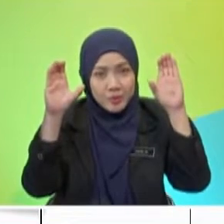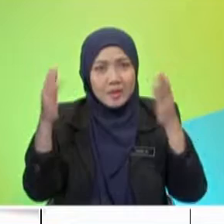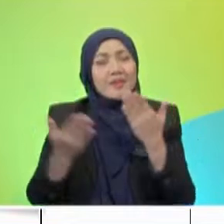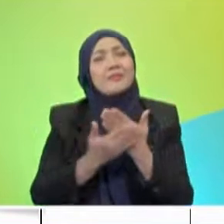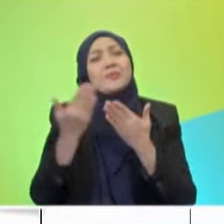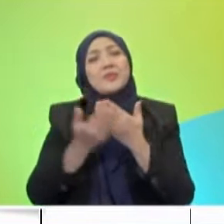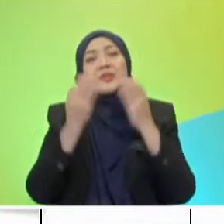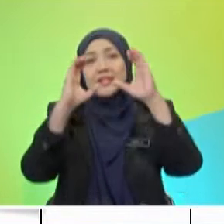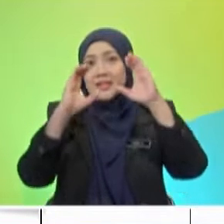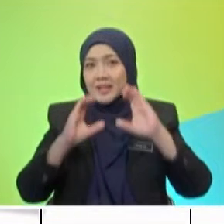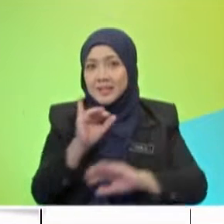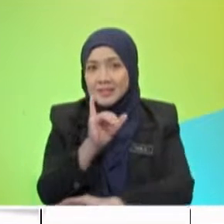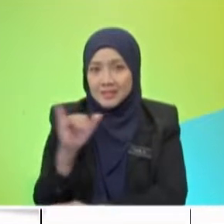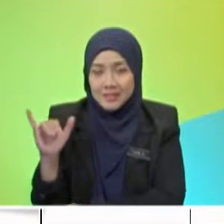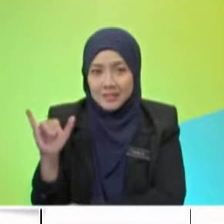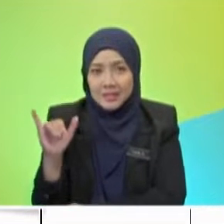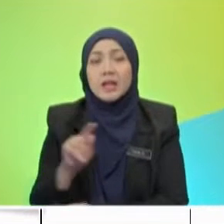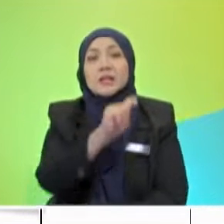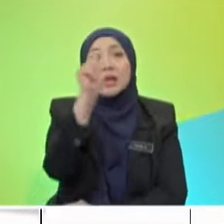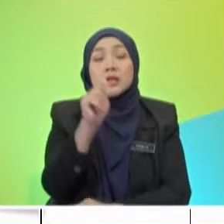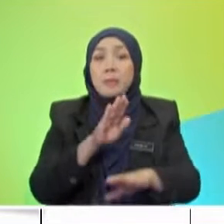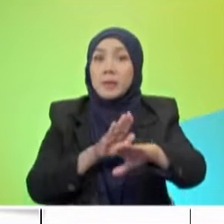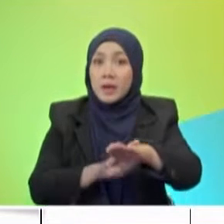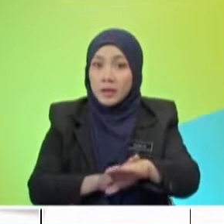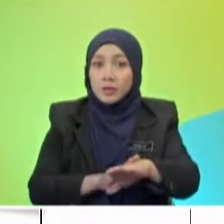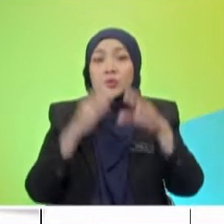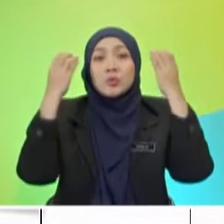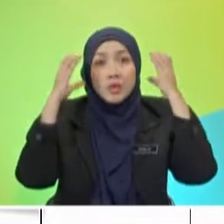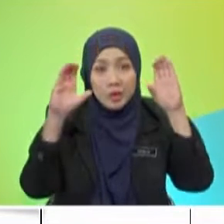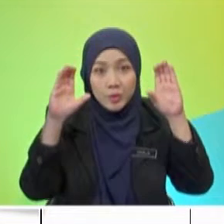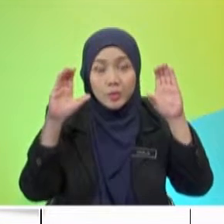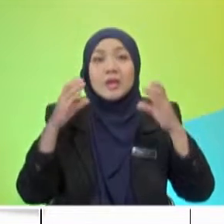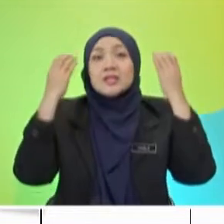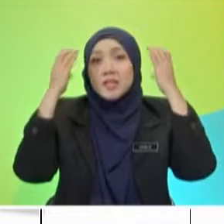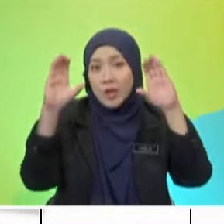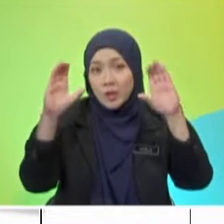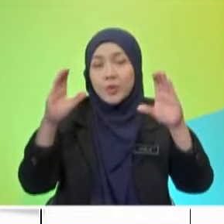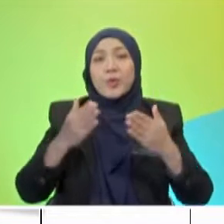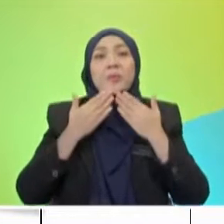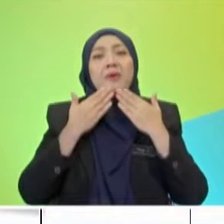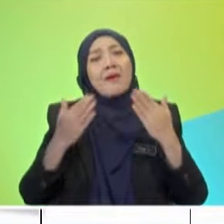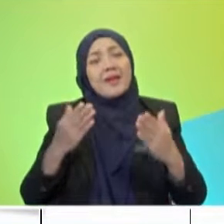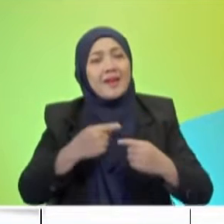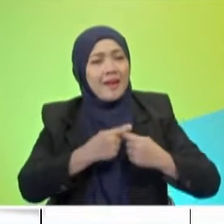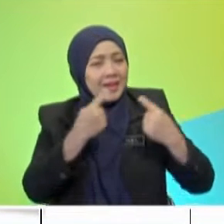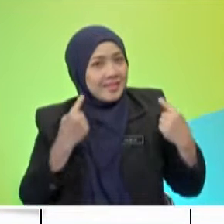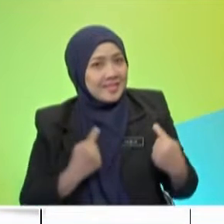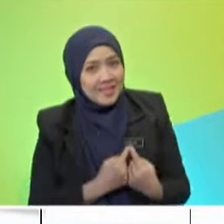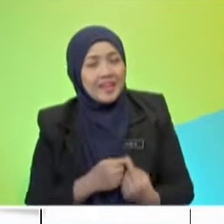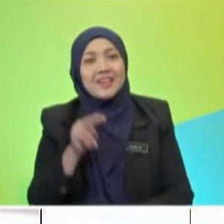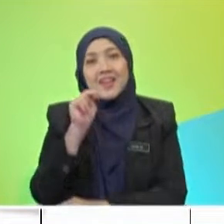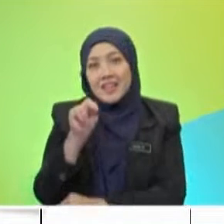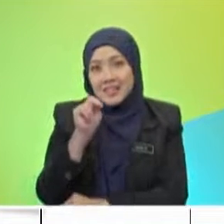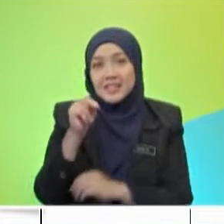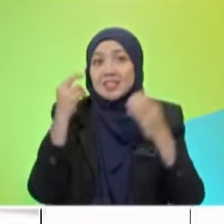mudah caranya. Tanya pada cikgu, cikgu baik hati, nanti